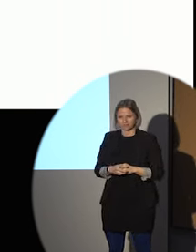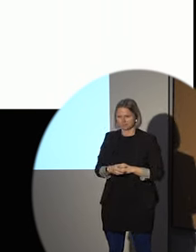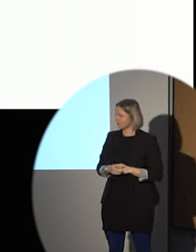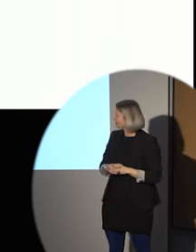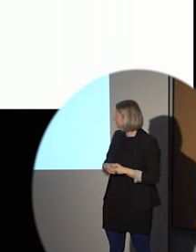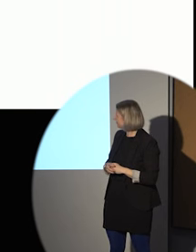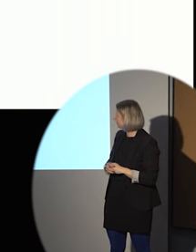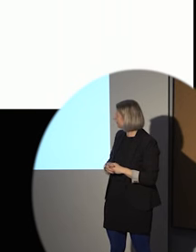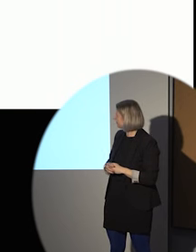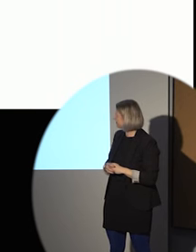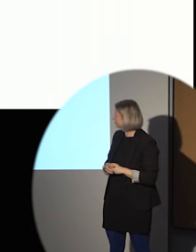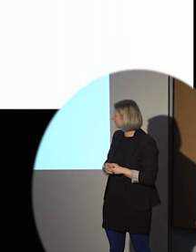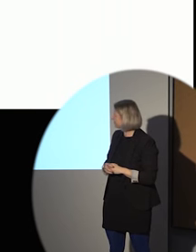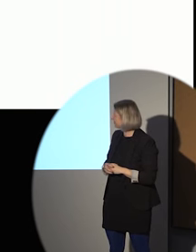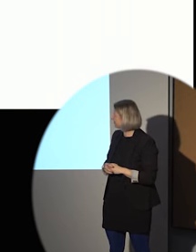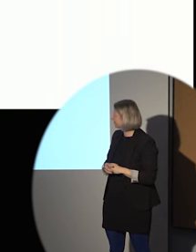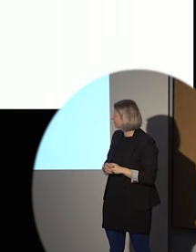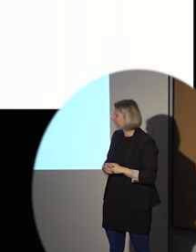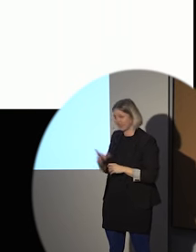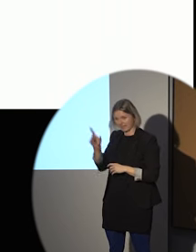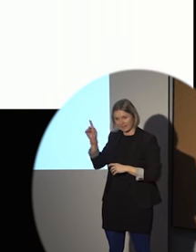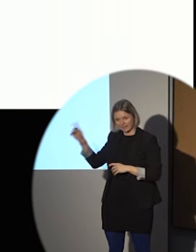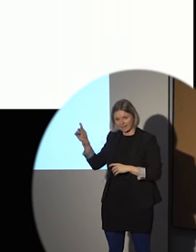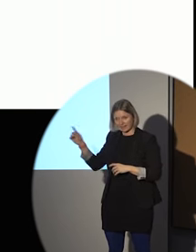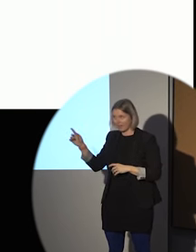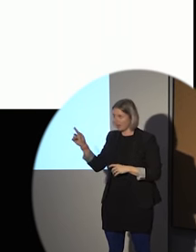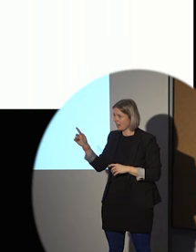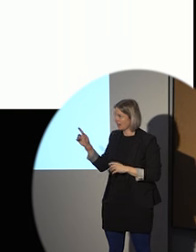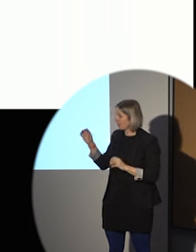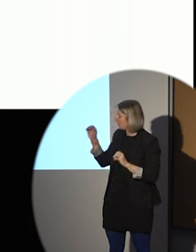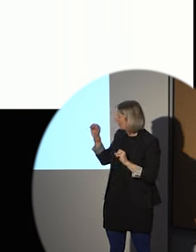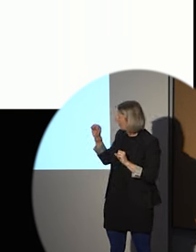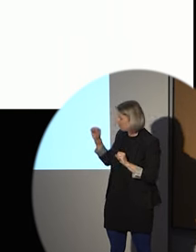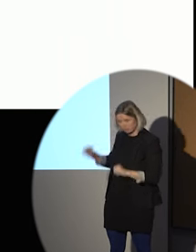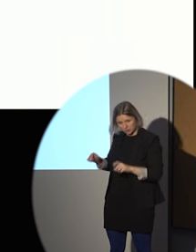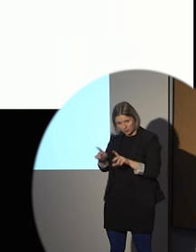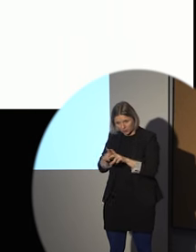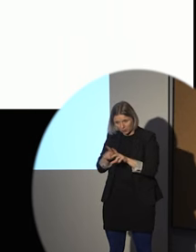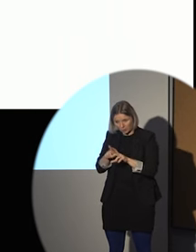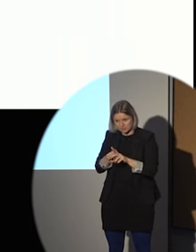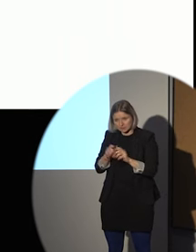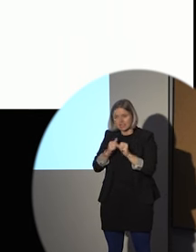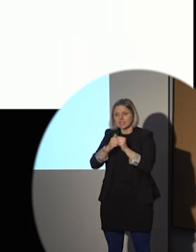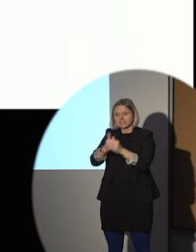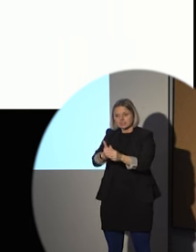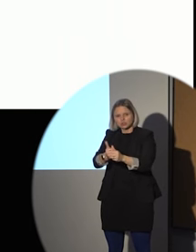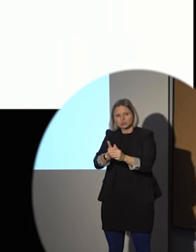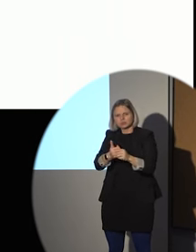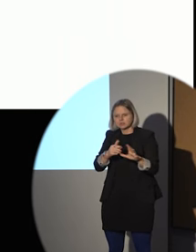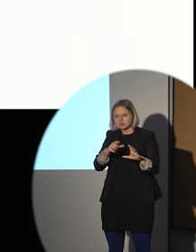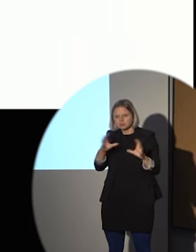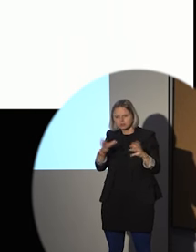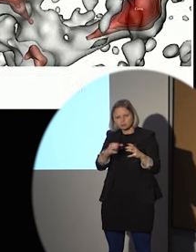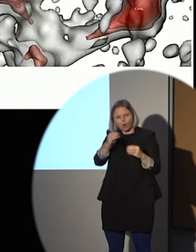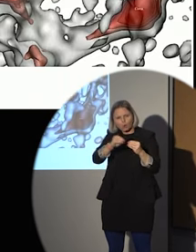Alors on a été même encore plus loin, c'est-à-dire on était capable ensuite de mesurer à partir de la gravitation et des vitesses propres des